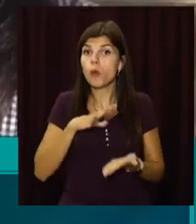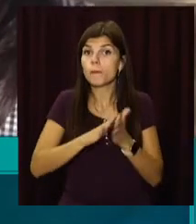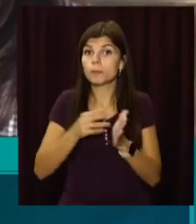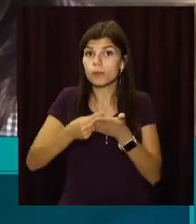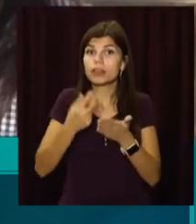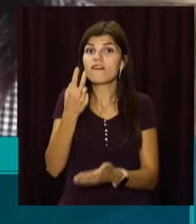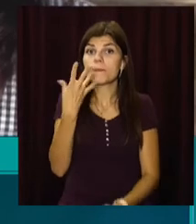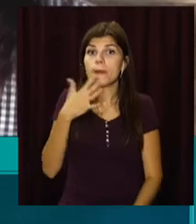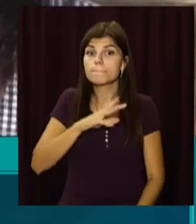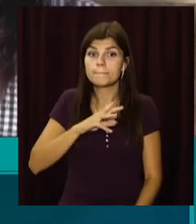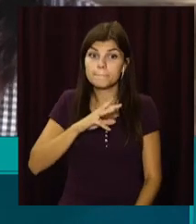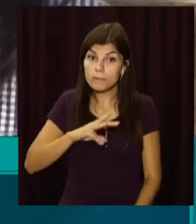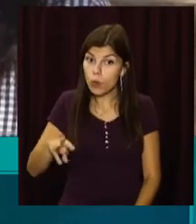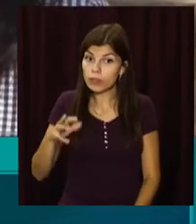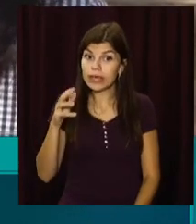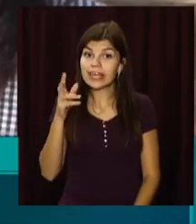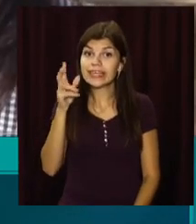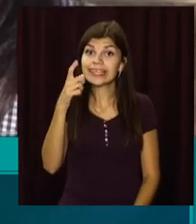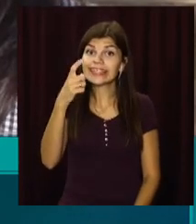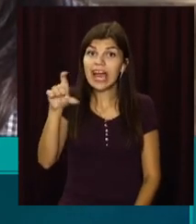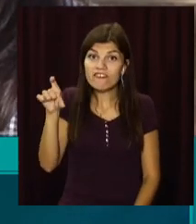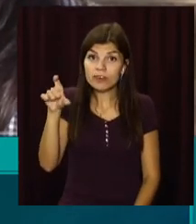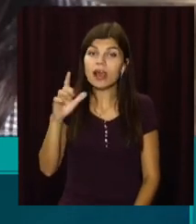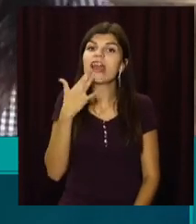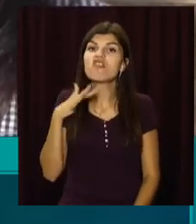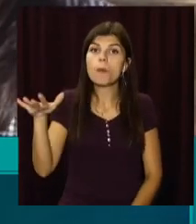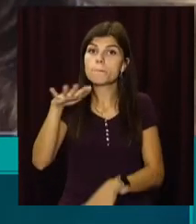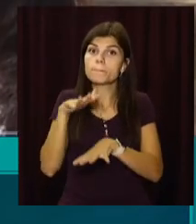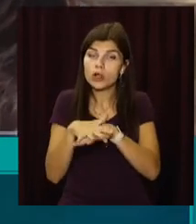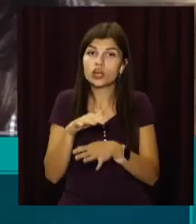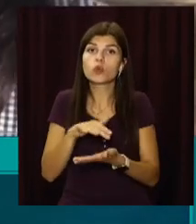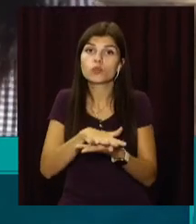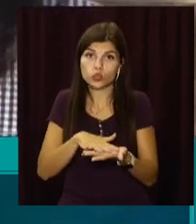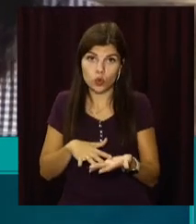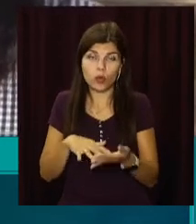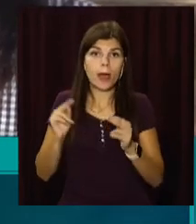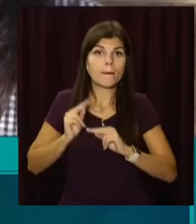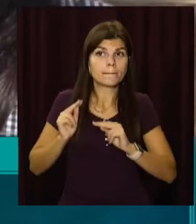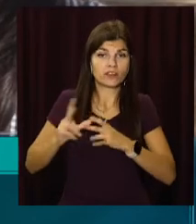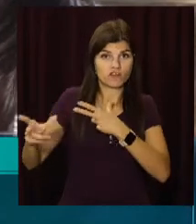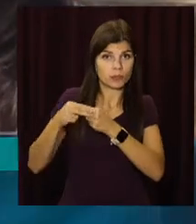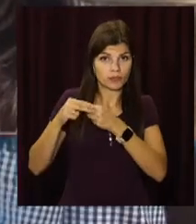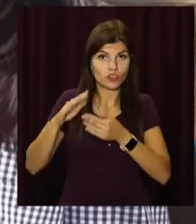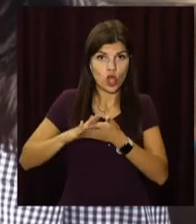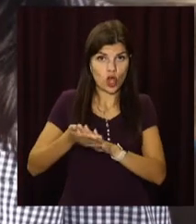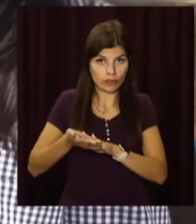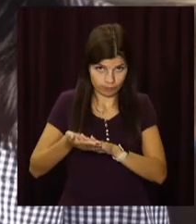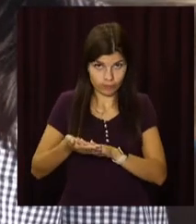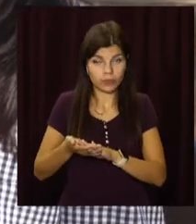на 25 мільйонів євро з Європейським банком і продовжується співпраця. Будуть